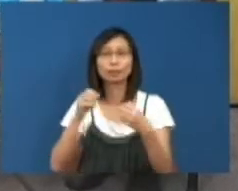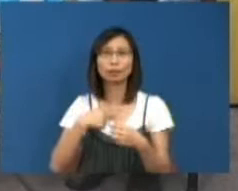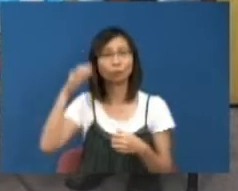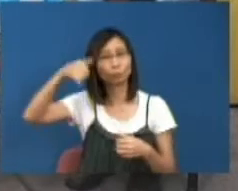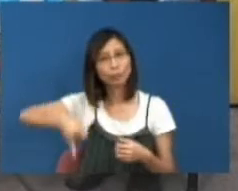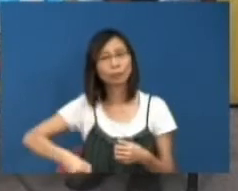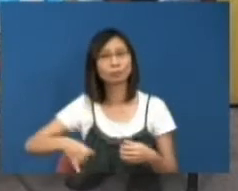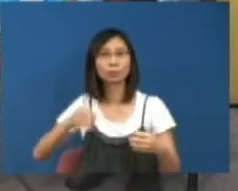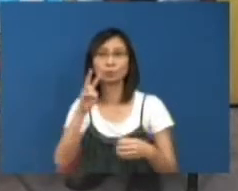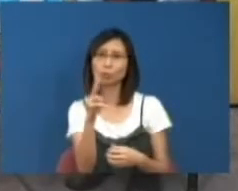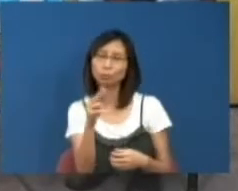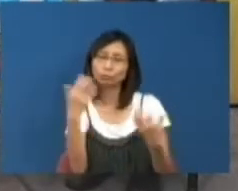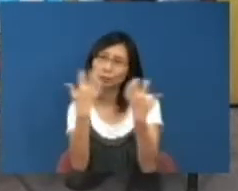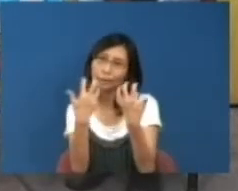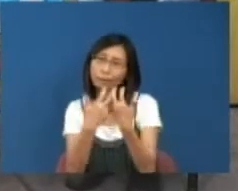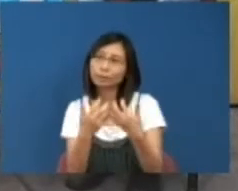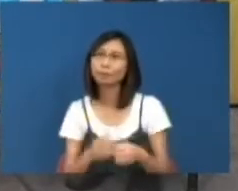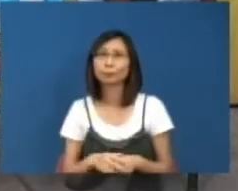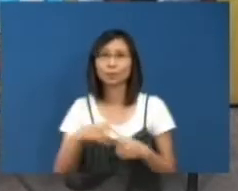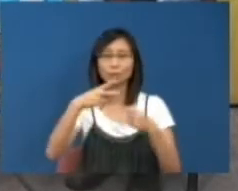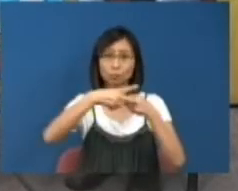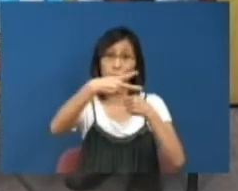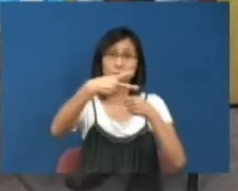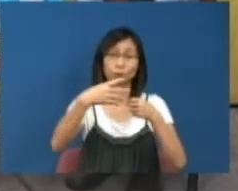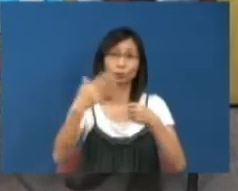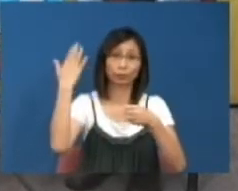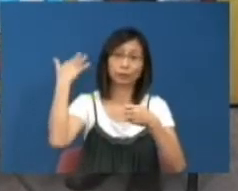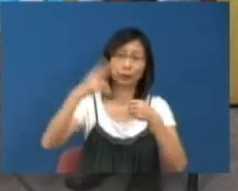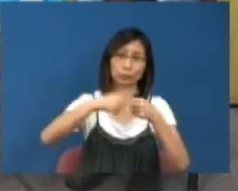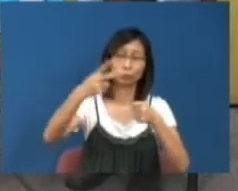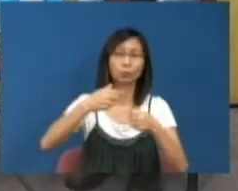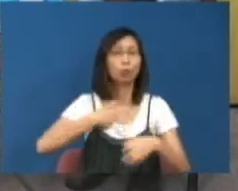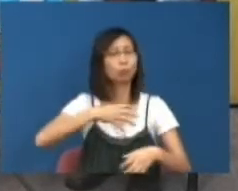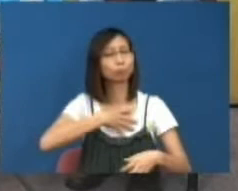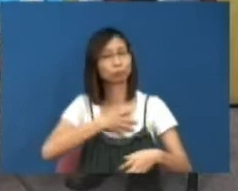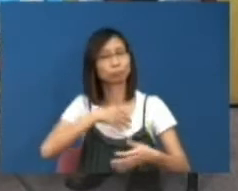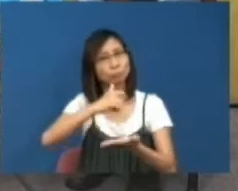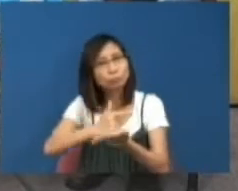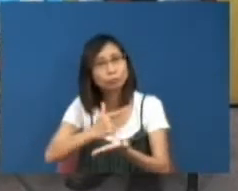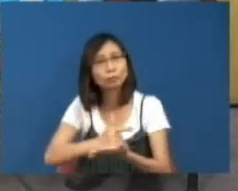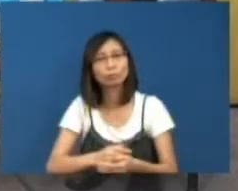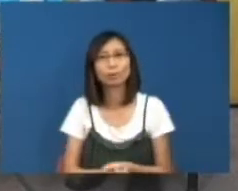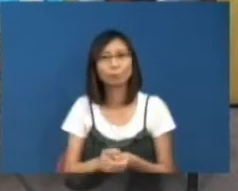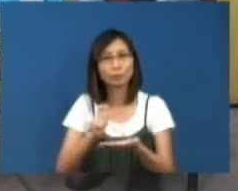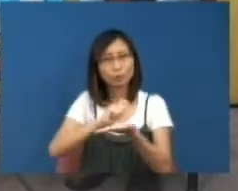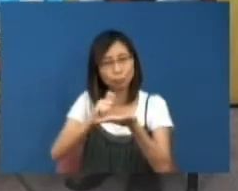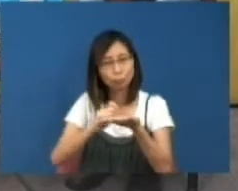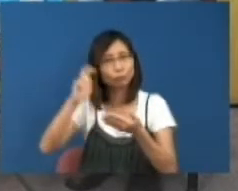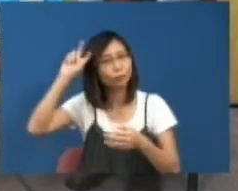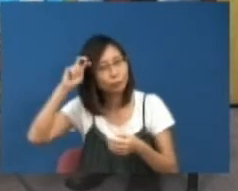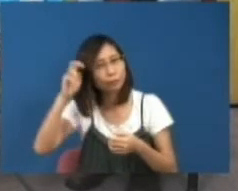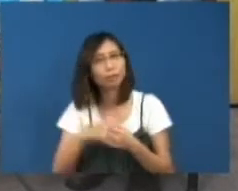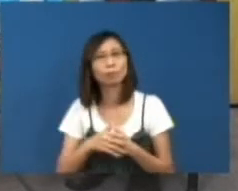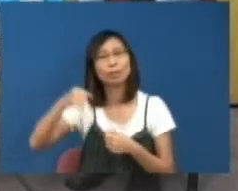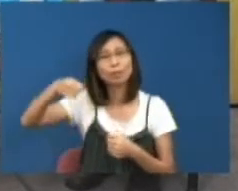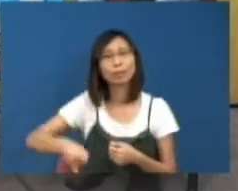於個綠色審計咯。因為我哋講過兩集咧，發覺原來真係非常之重要嘅。咁我哋翻嚟或者做啲功課啦，下次有機會可以介紹俾各